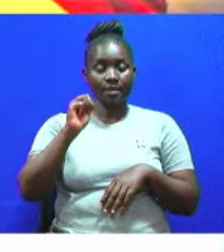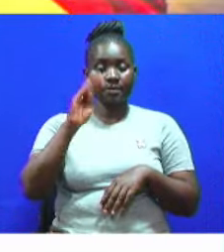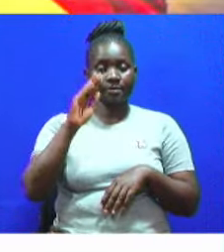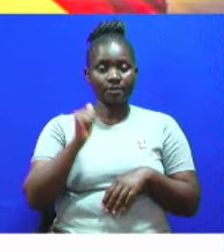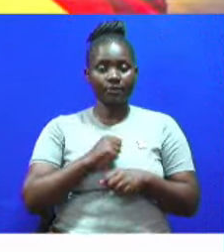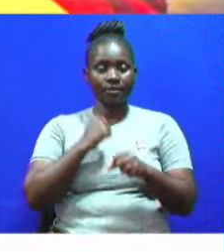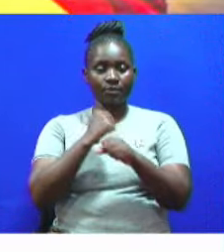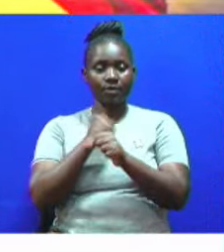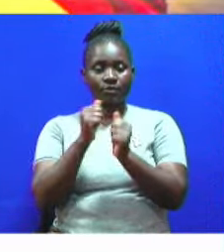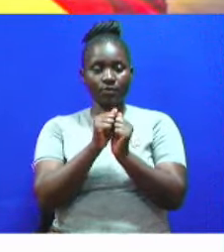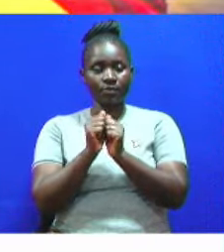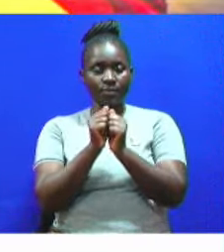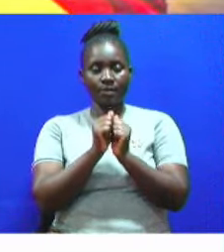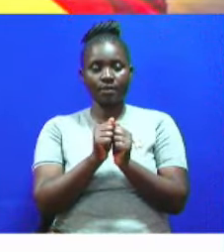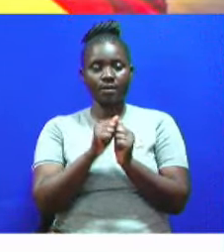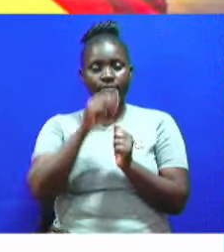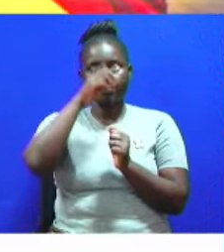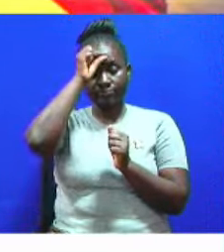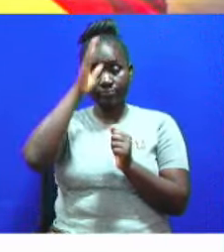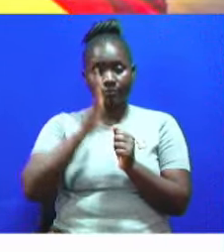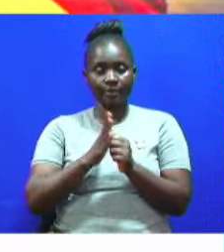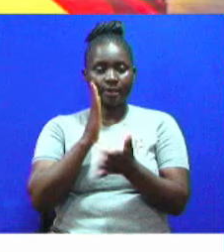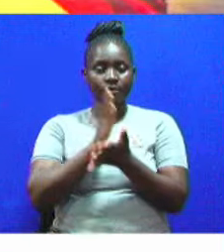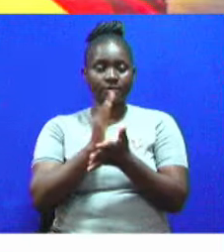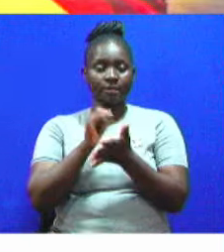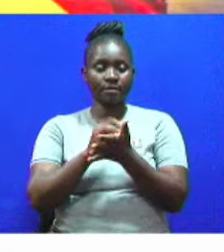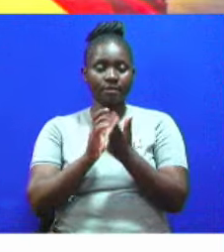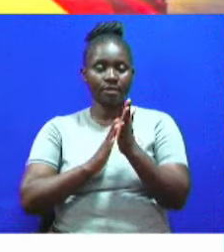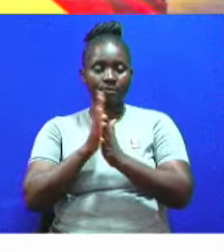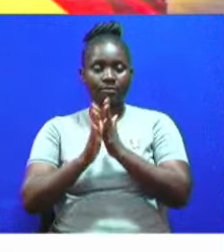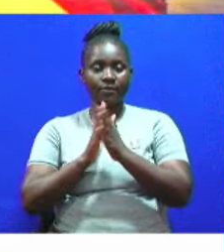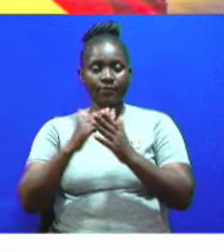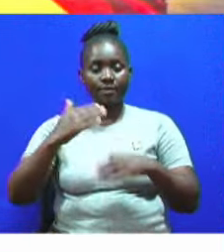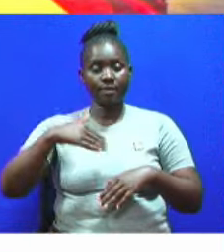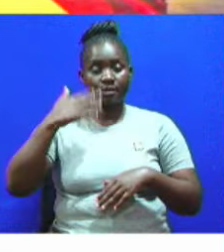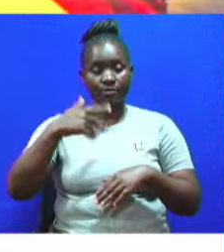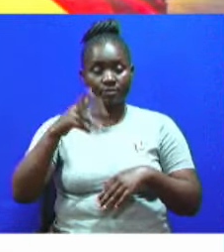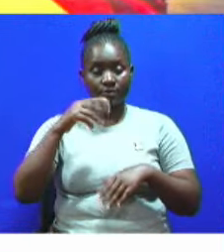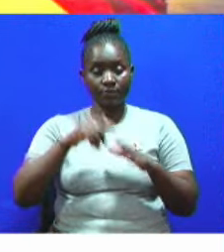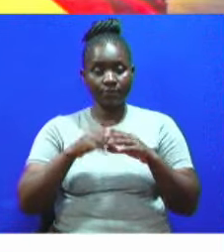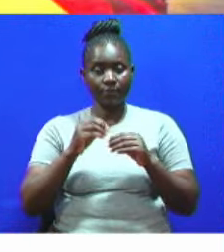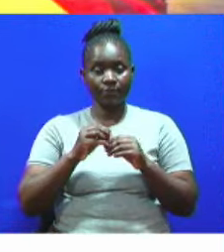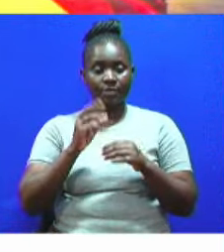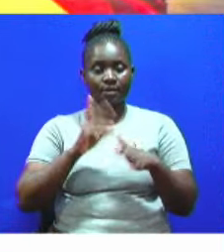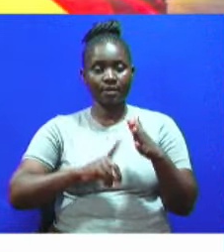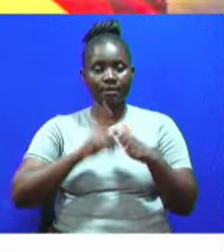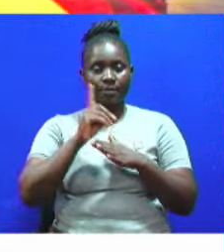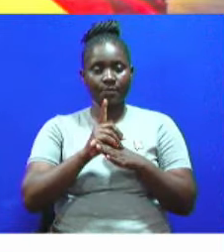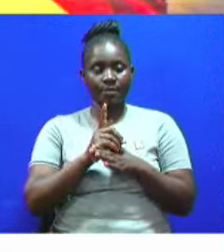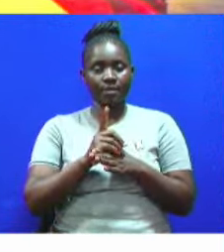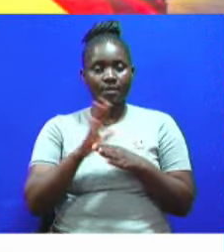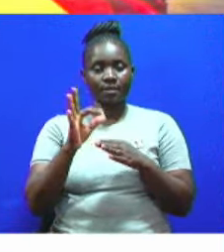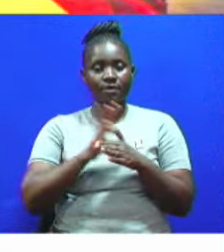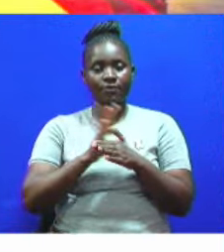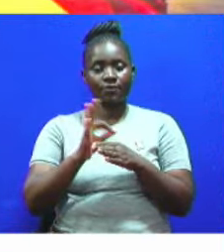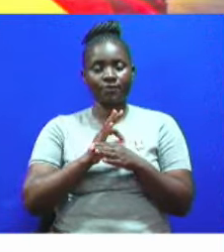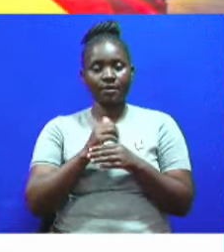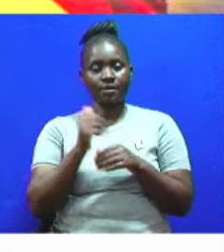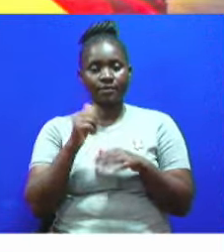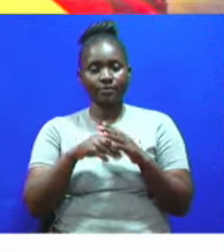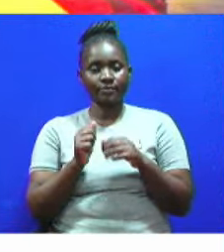bakobaterana amono mo governor yokwene kiabu na emerobelio yabotambe ye yamagendro yanyarakoba gego ikigwa